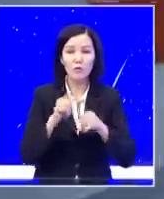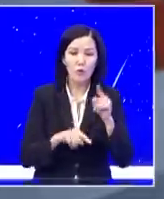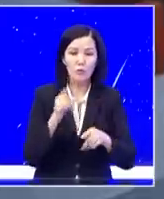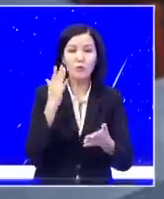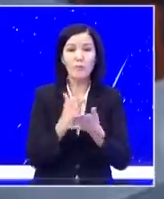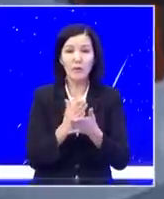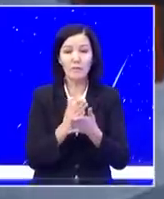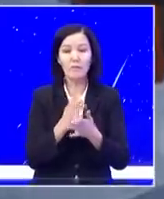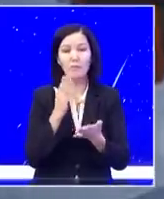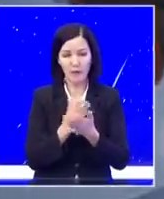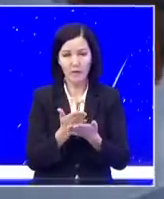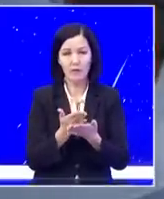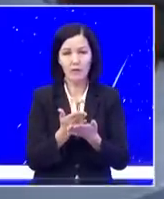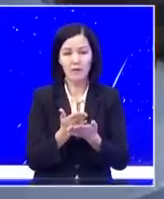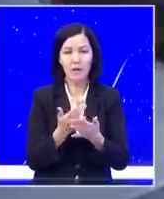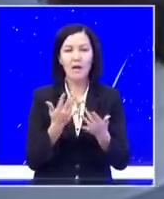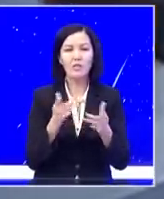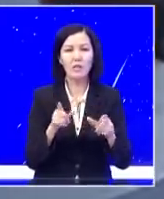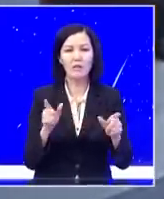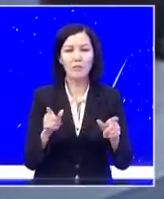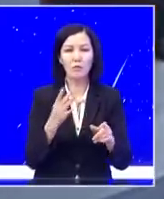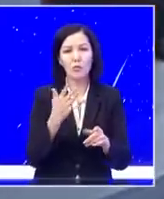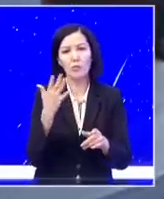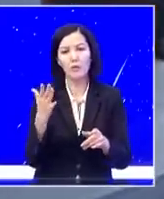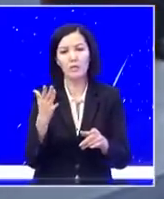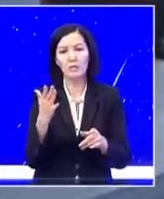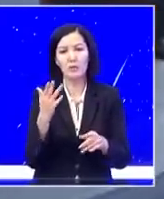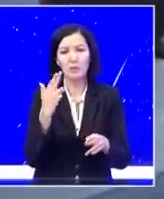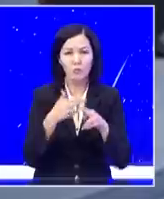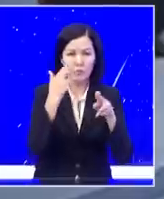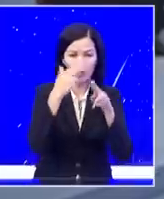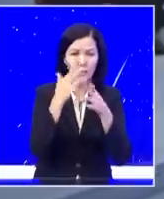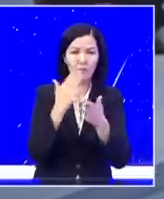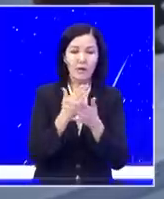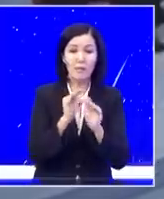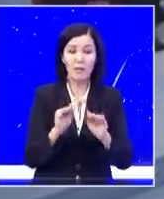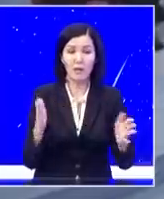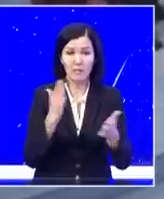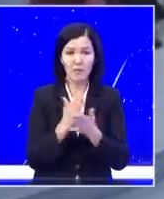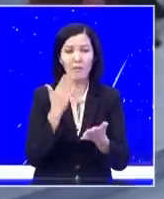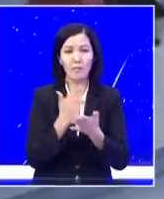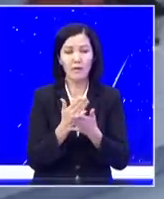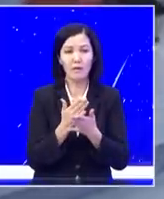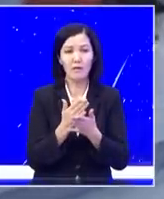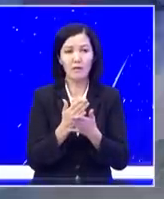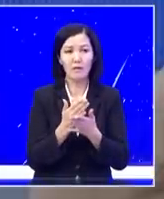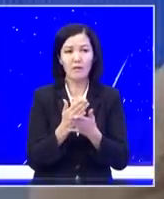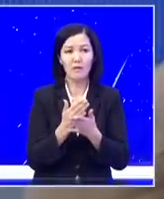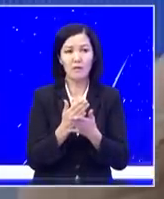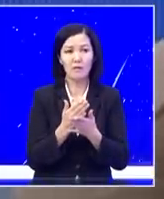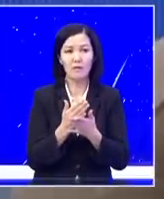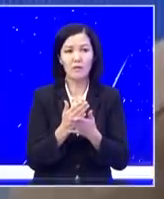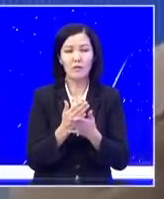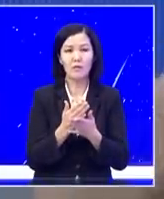ма? Бар дейді. Қанша ағайыныңыз бар? 4-5 ағайыным бар. Олардың балалары бар ма? Бар. Олар істесем, сонда